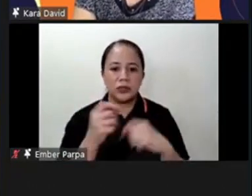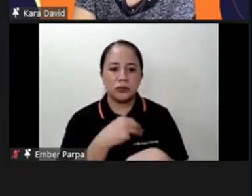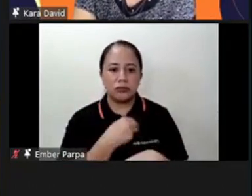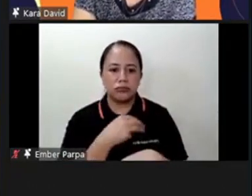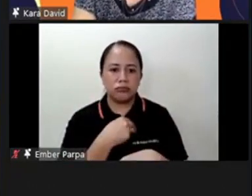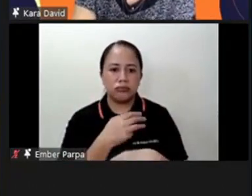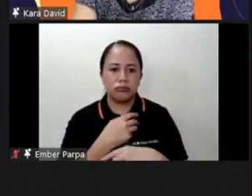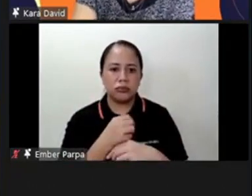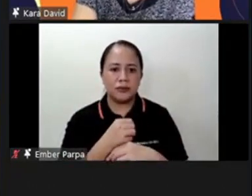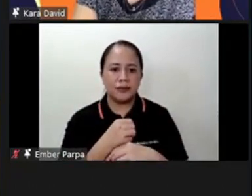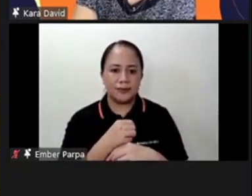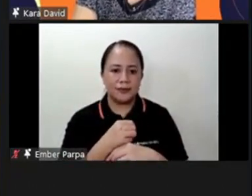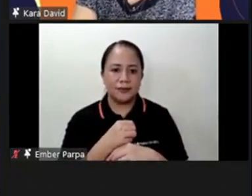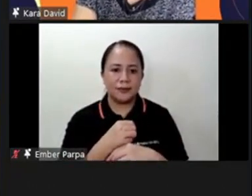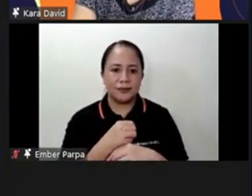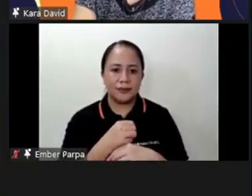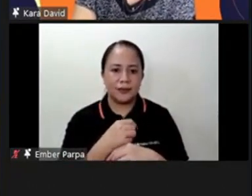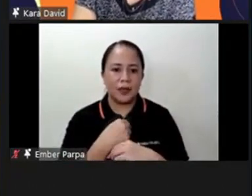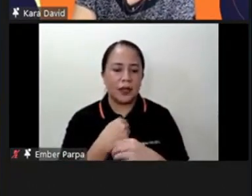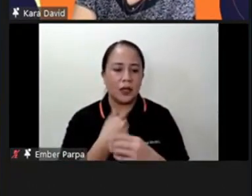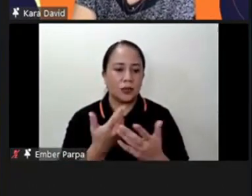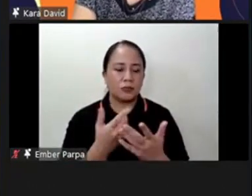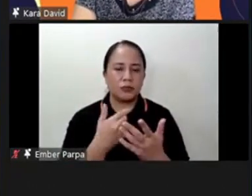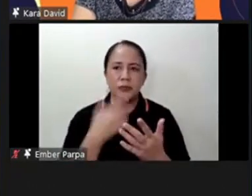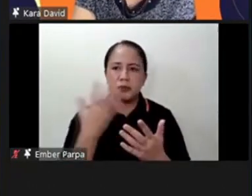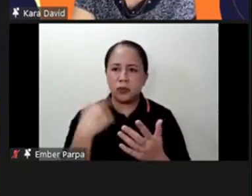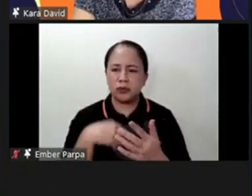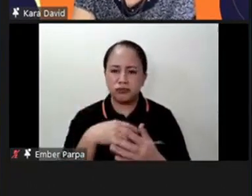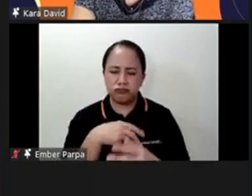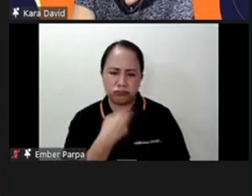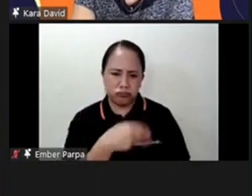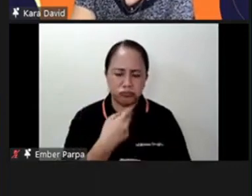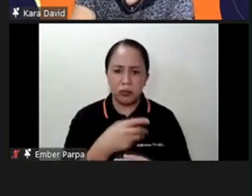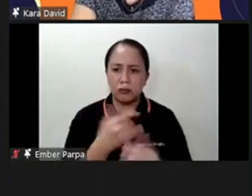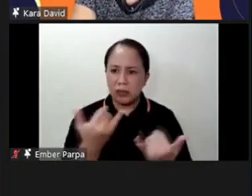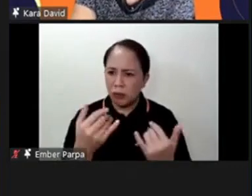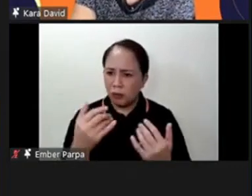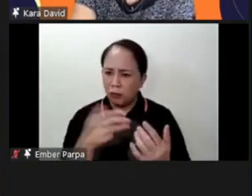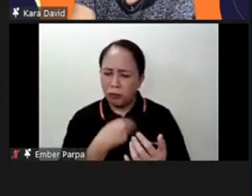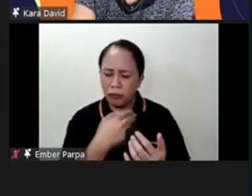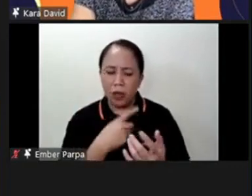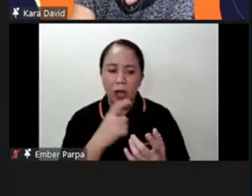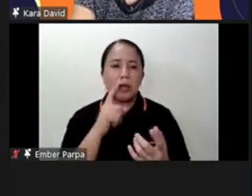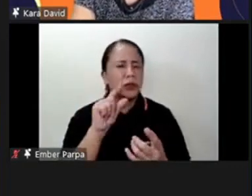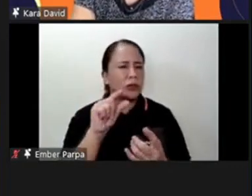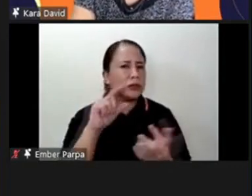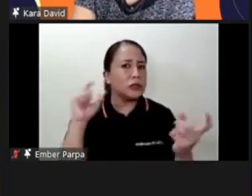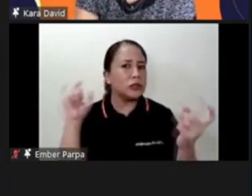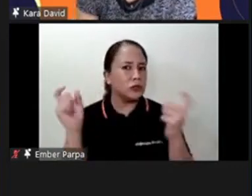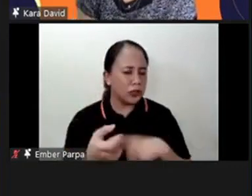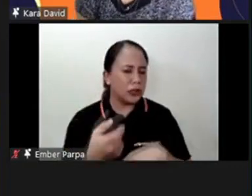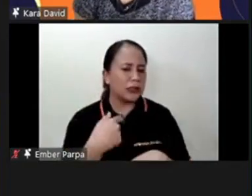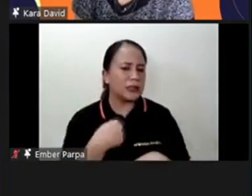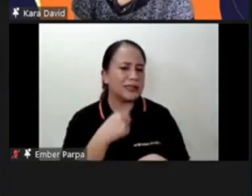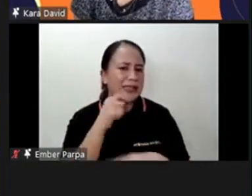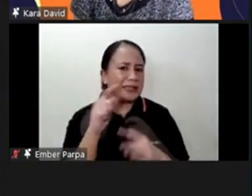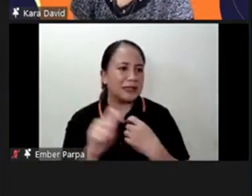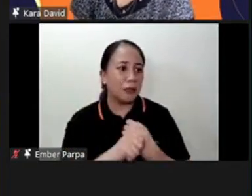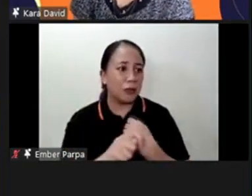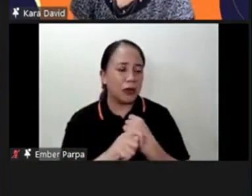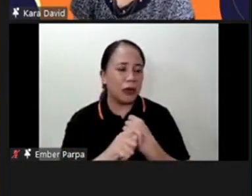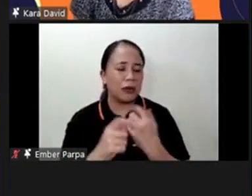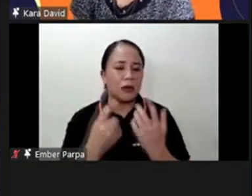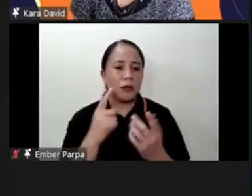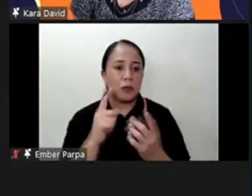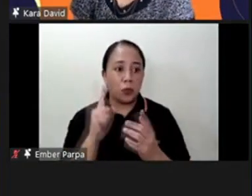hindi naman siya dati bugnutin, pero bugnutin siya ngayon. So parang any change na parang na hindi temporary, hindi yung